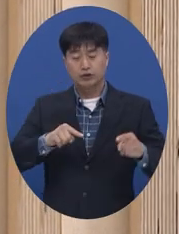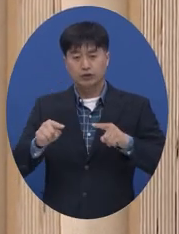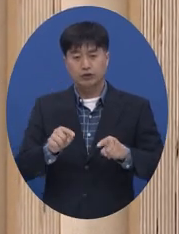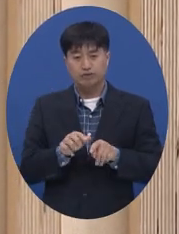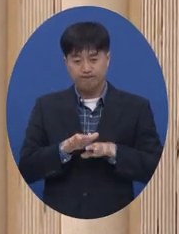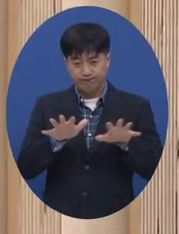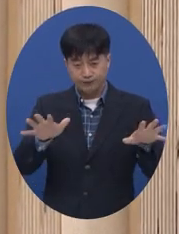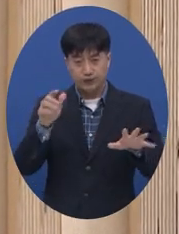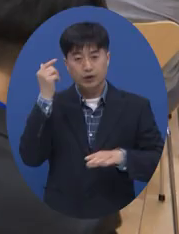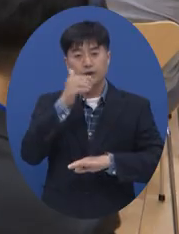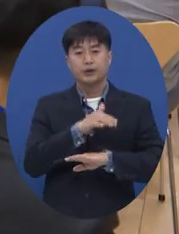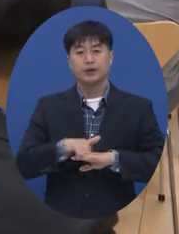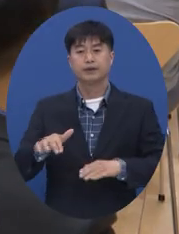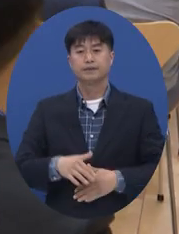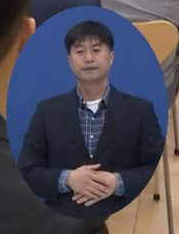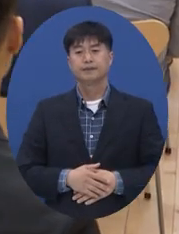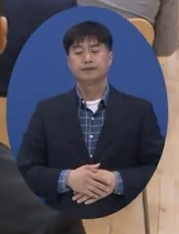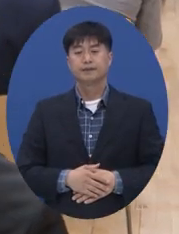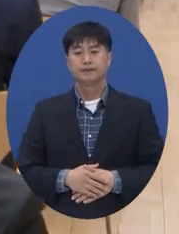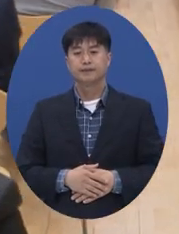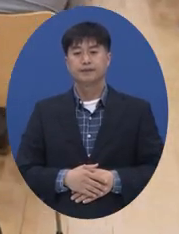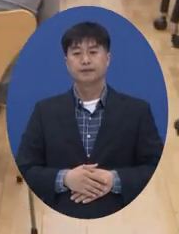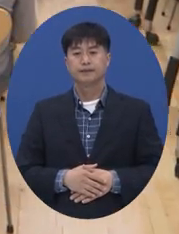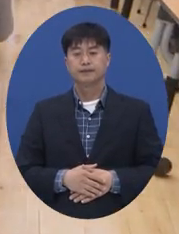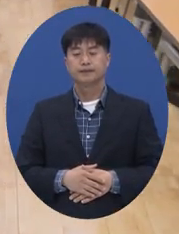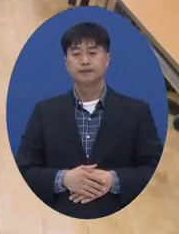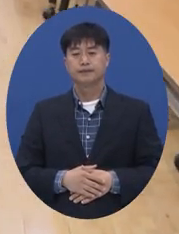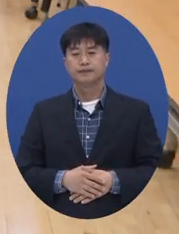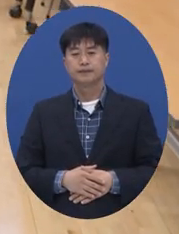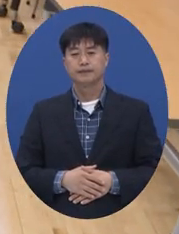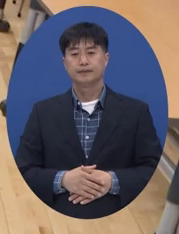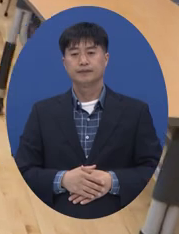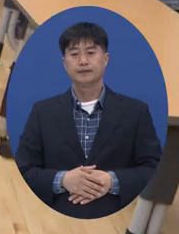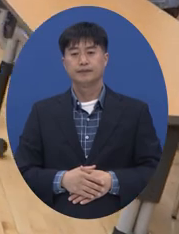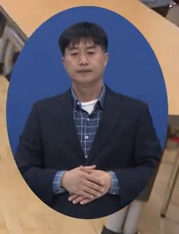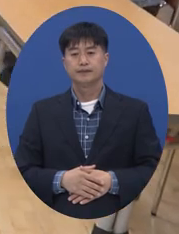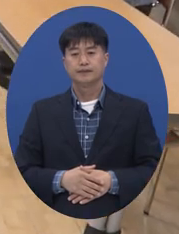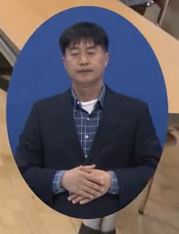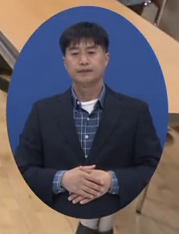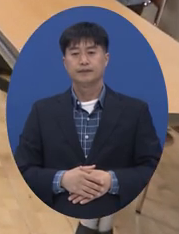확대해 나갈 탕 소 입니다 혐의 주 tv 최창수 입니다